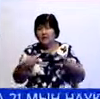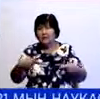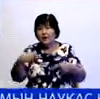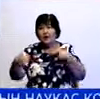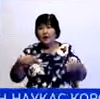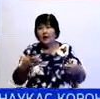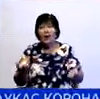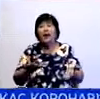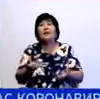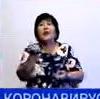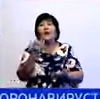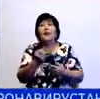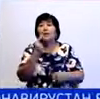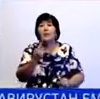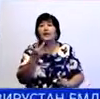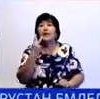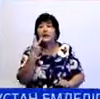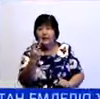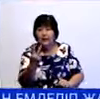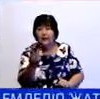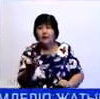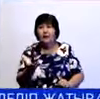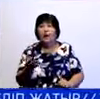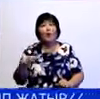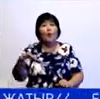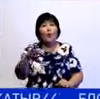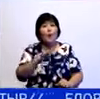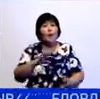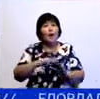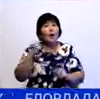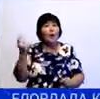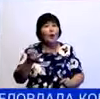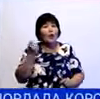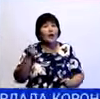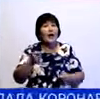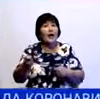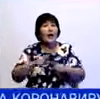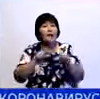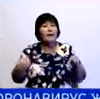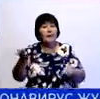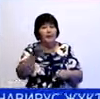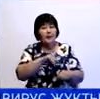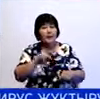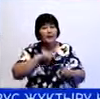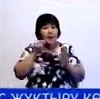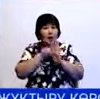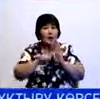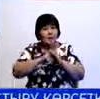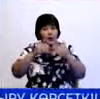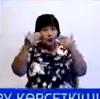Bir, iki, jaz, oğuzluk, alışarılaştı, jabas karmasını bərmi jürüp, jam monitoring